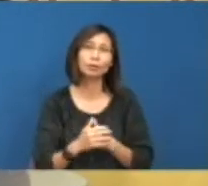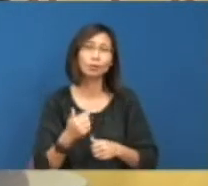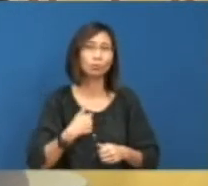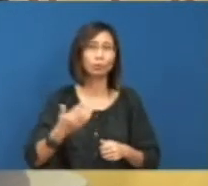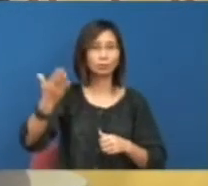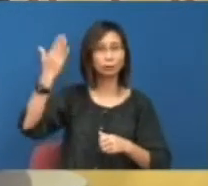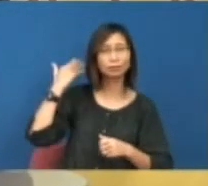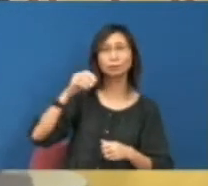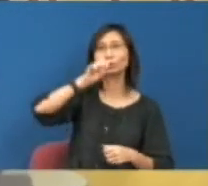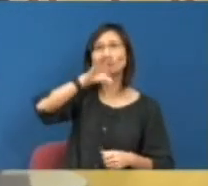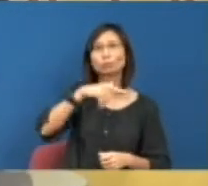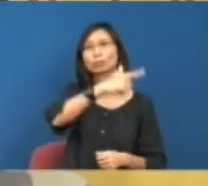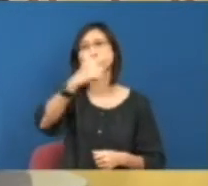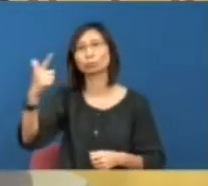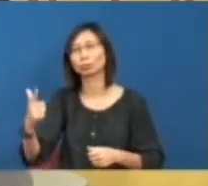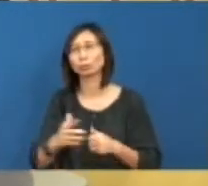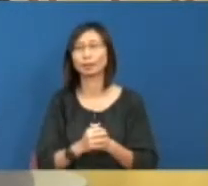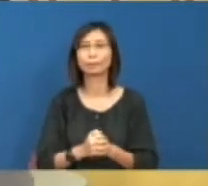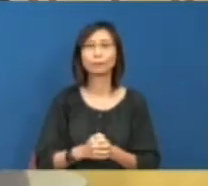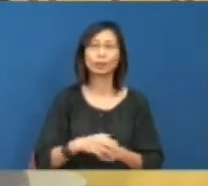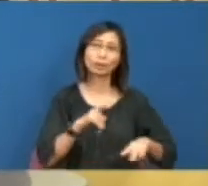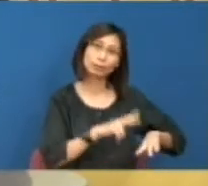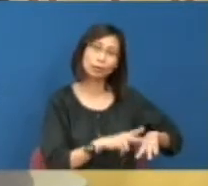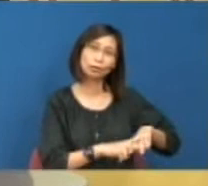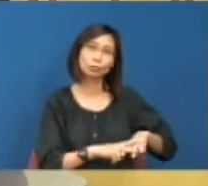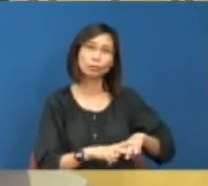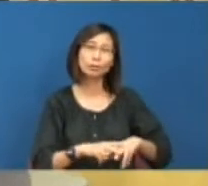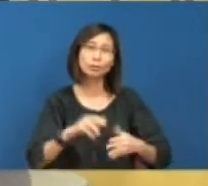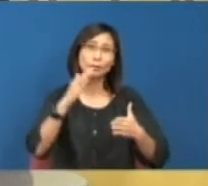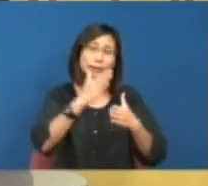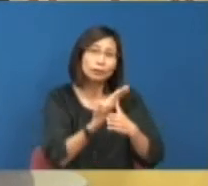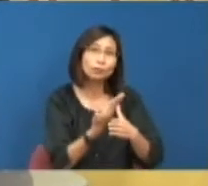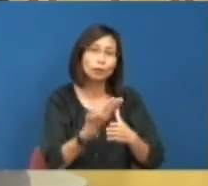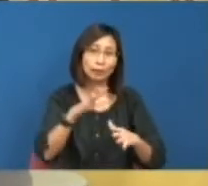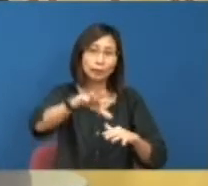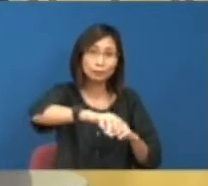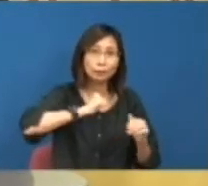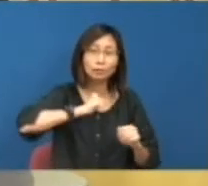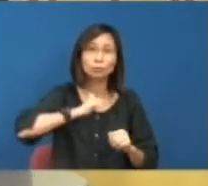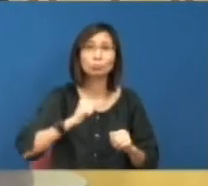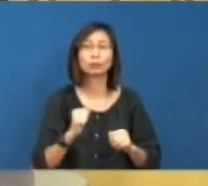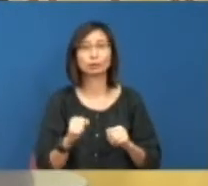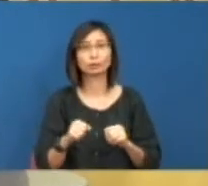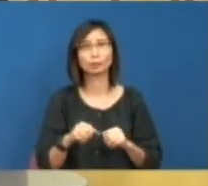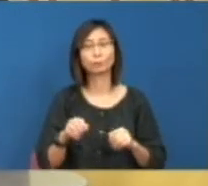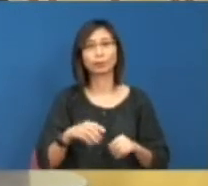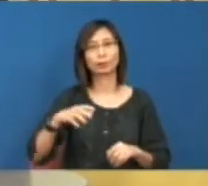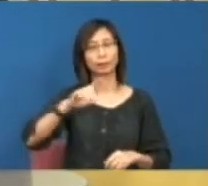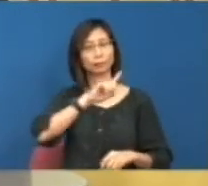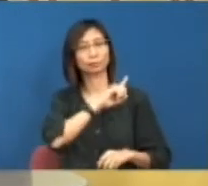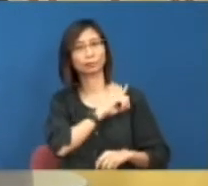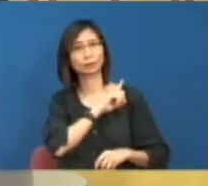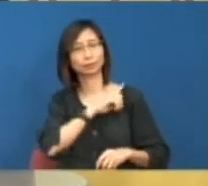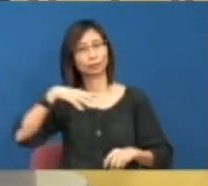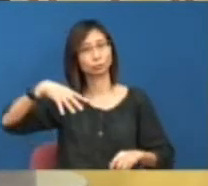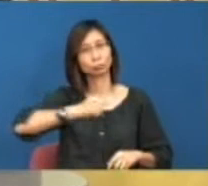咗係因為佢係收回主權嘅主體，即係話係宗主國，而個宗主國係由一黨專政去